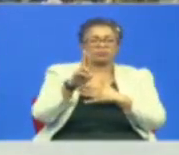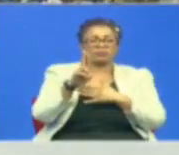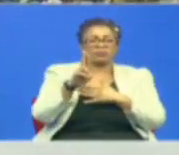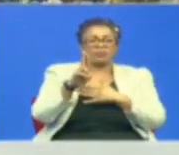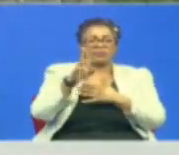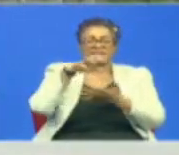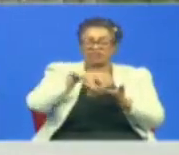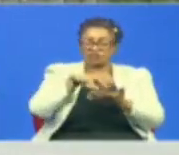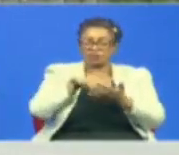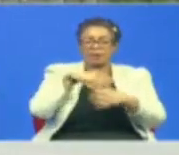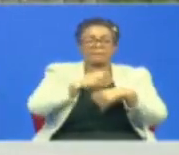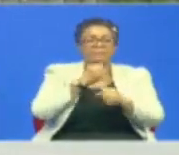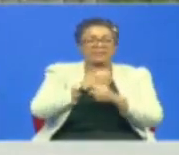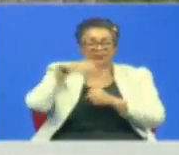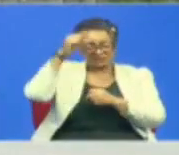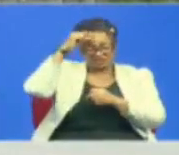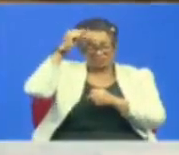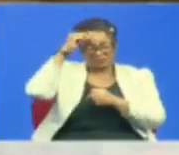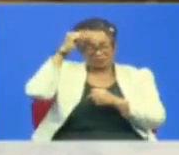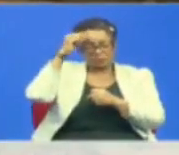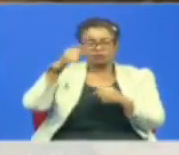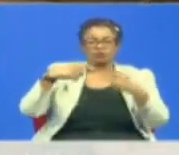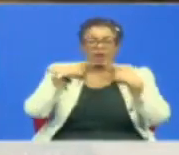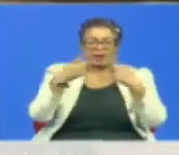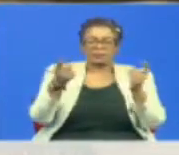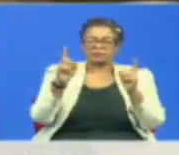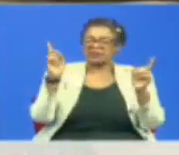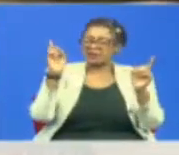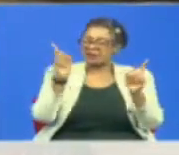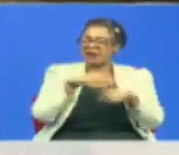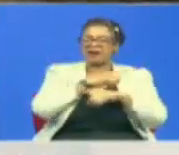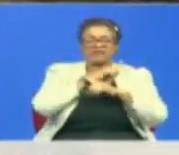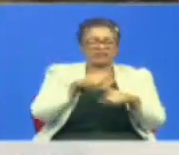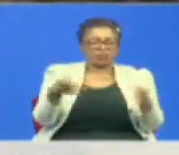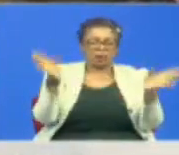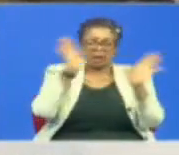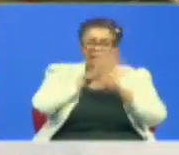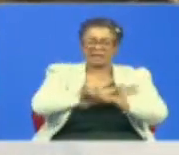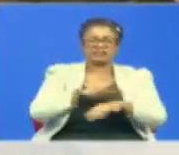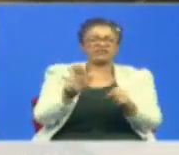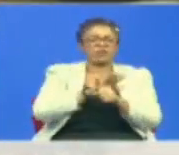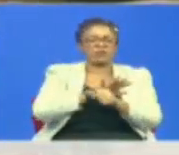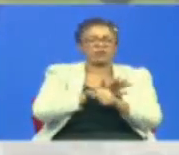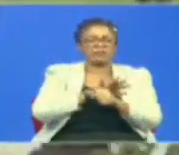iliyopelekea serikali kutangaza kafyu ya usiku mzima. Rose Wangui, NTV.